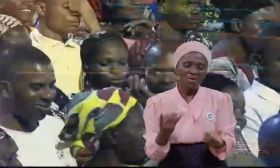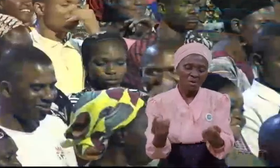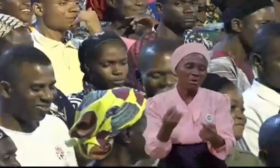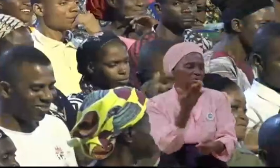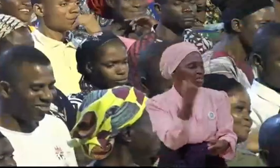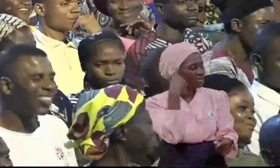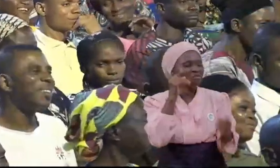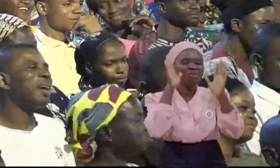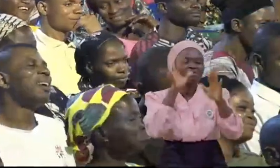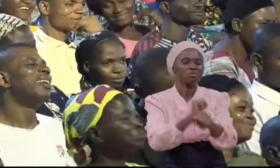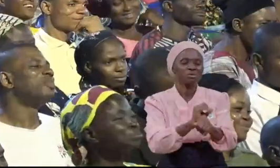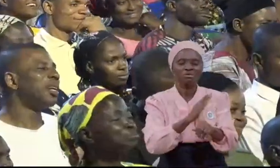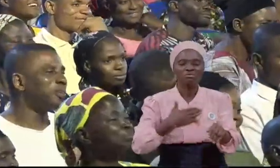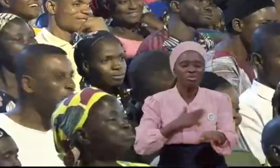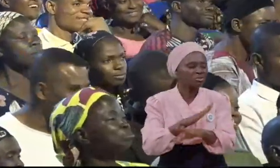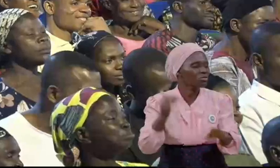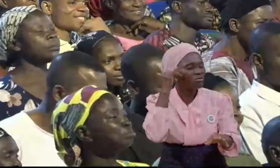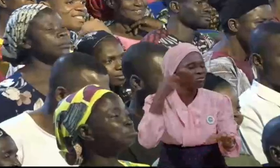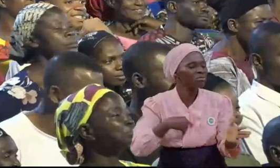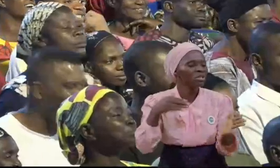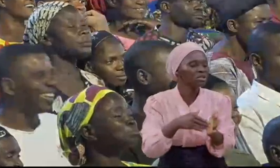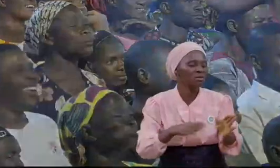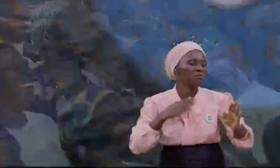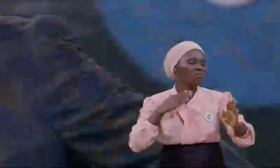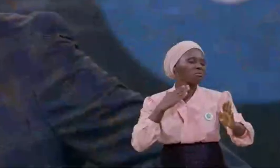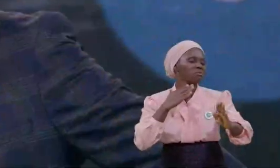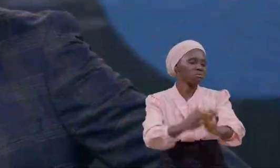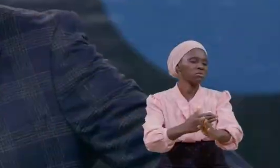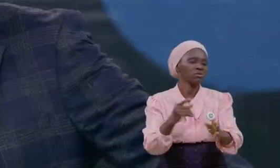numéro. Ces gens-là ne sont pas de vrais chrétiens.